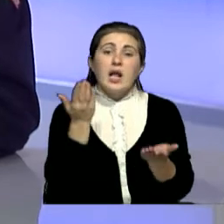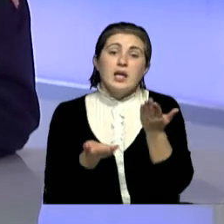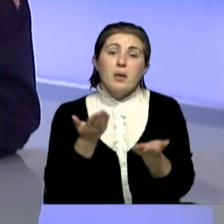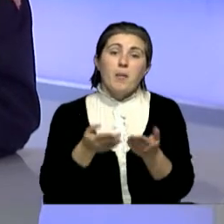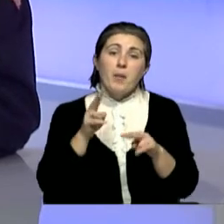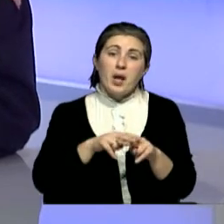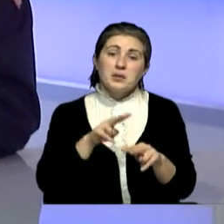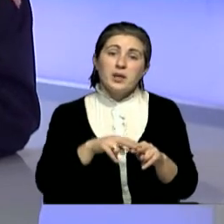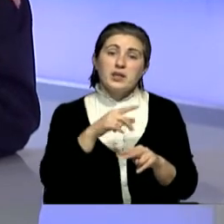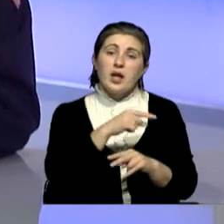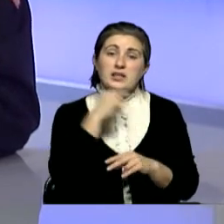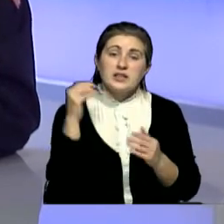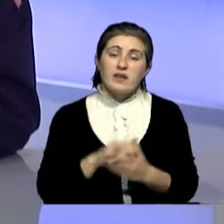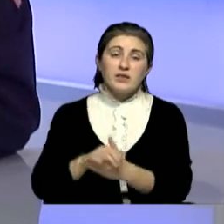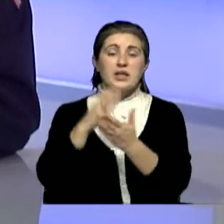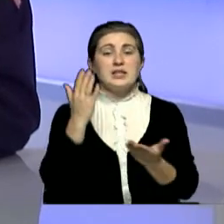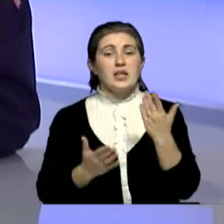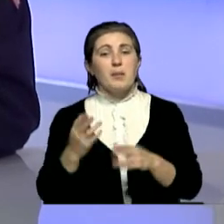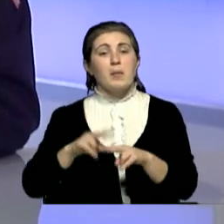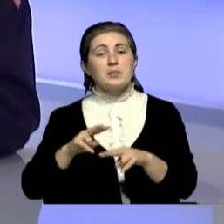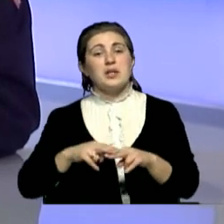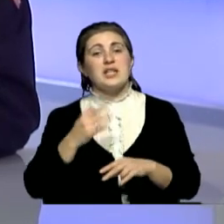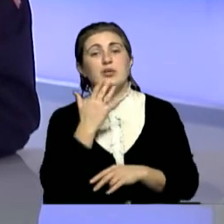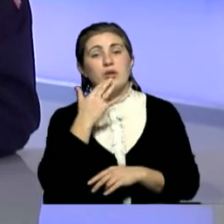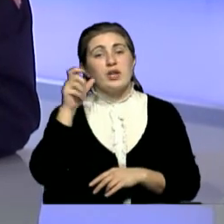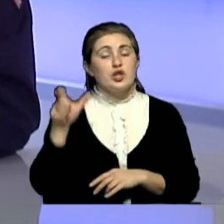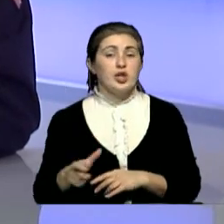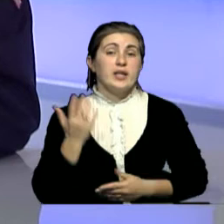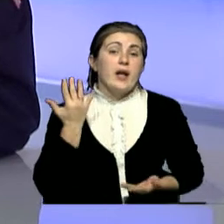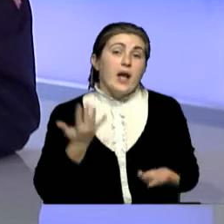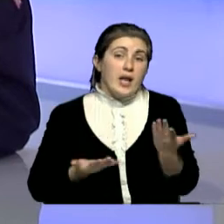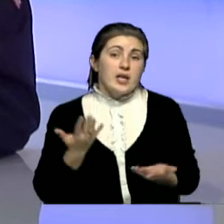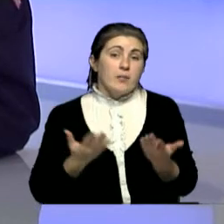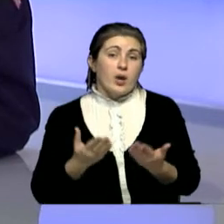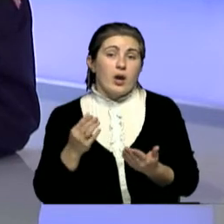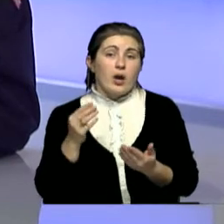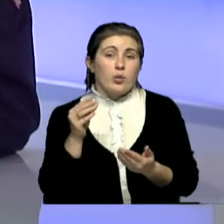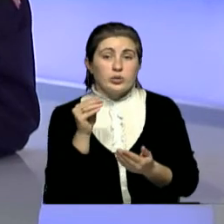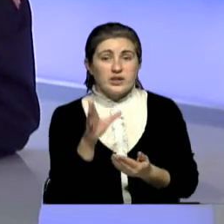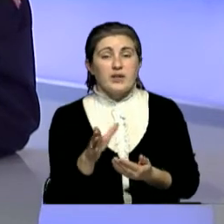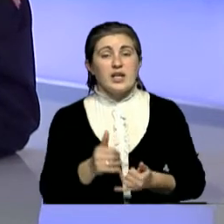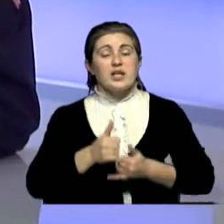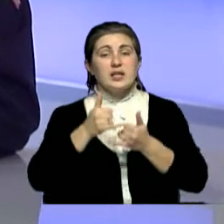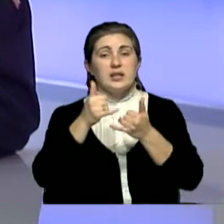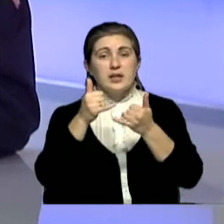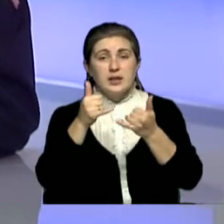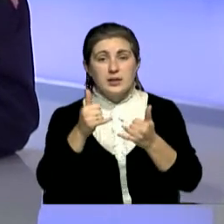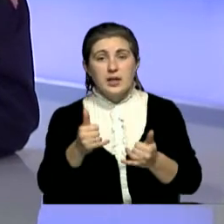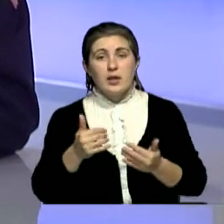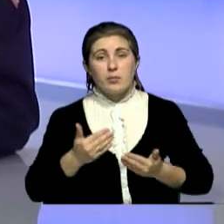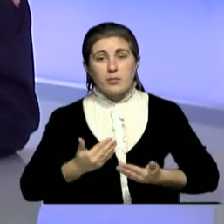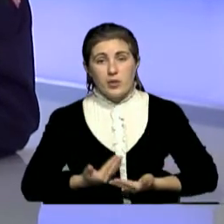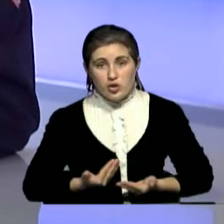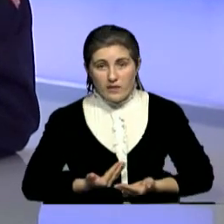паспорт Российской Федерации, либо паспорт иностранного гражданина, либо удостоверение на проживание